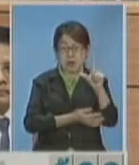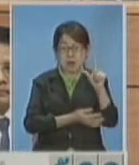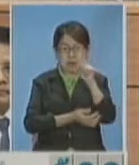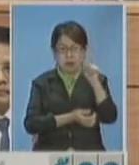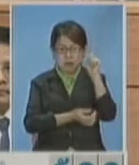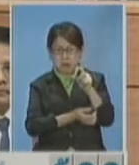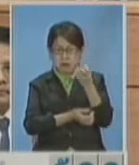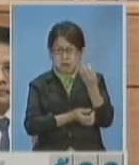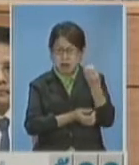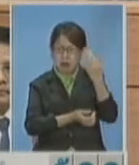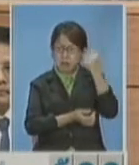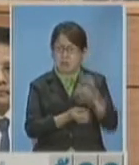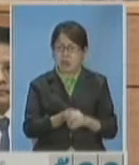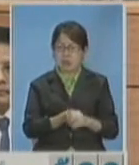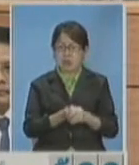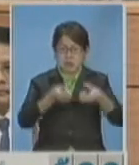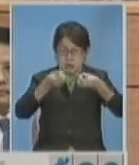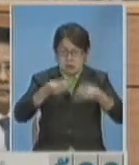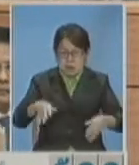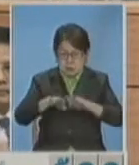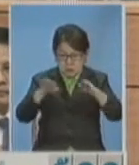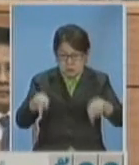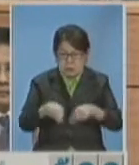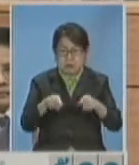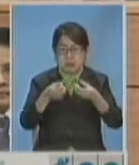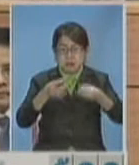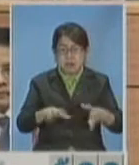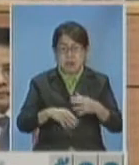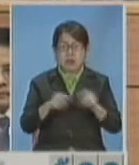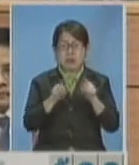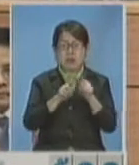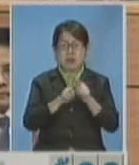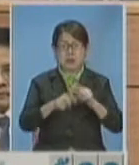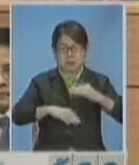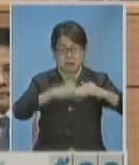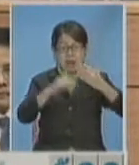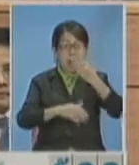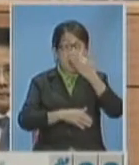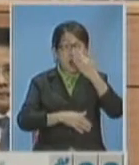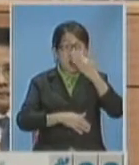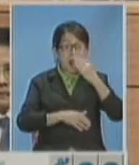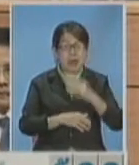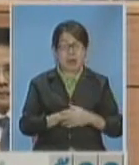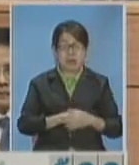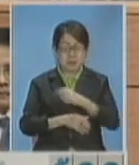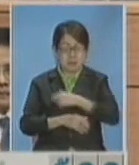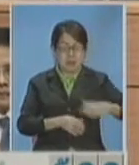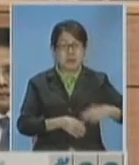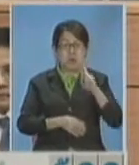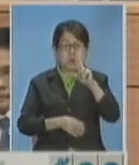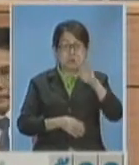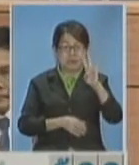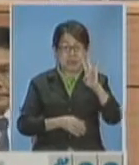ครับหรือทำลานหินอ่อนหน้าพระบรมราชานุสาวรีย์รัชกาลที่7 2รายการรวม15ล้านบ